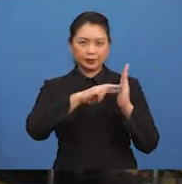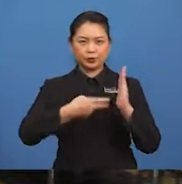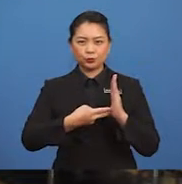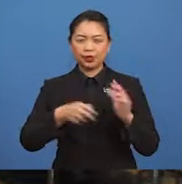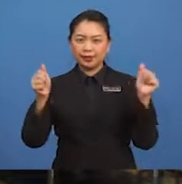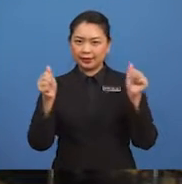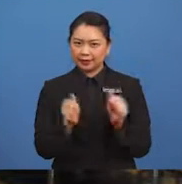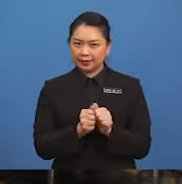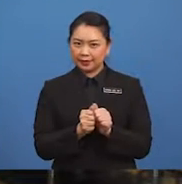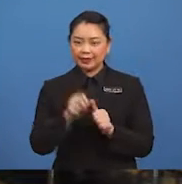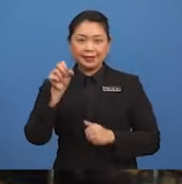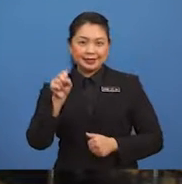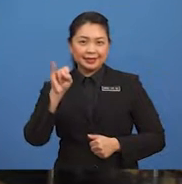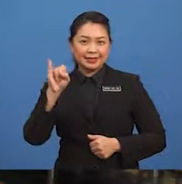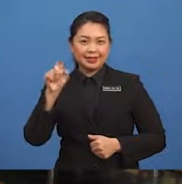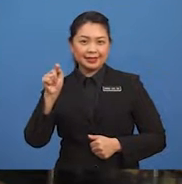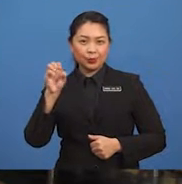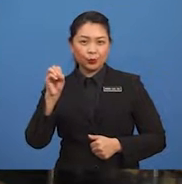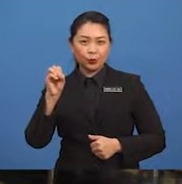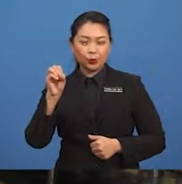dengan sitokinesis?